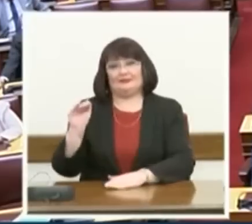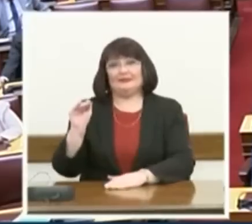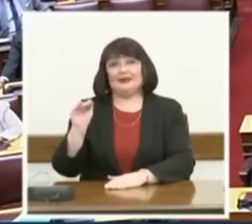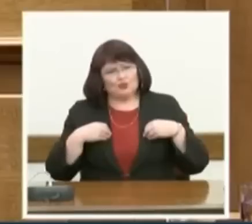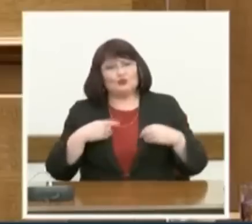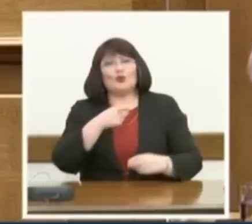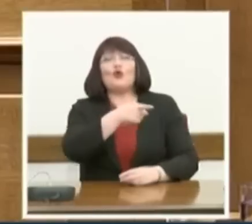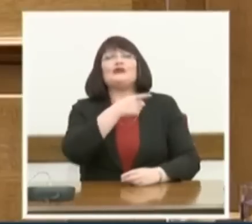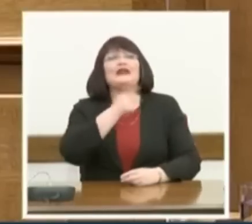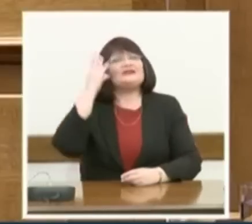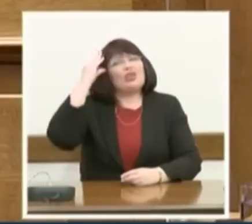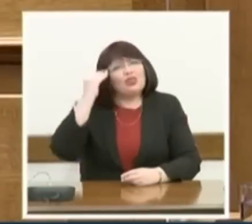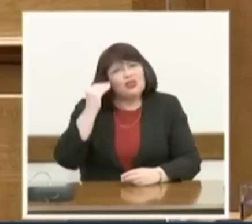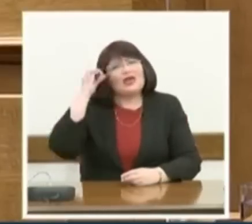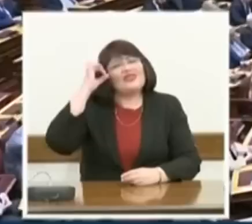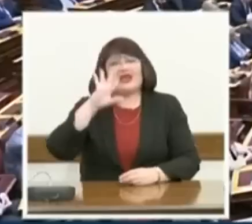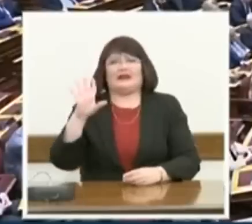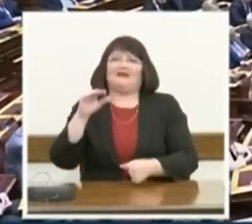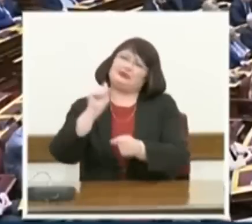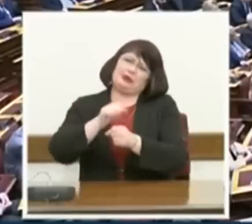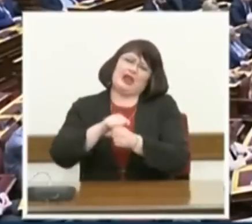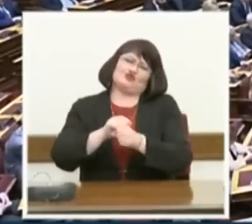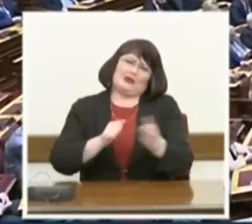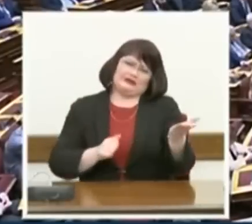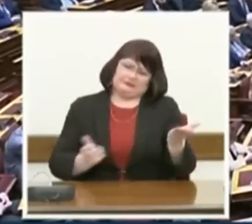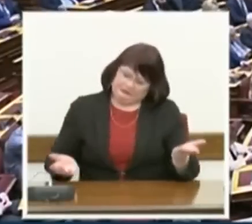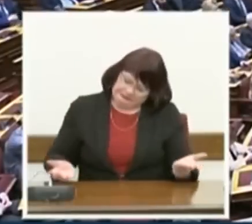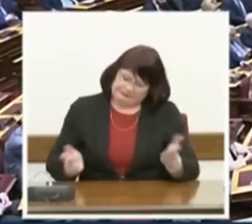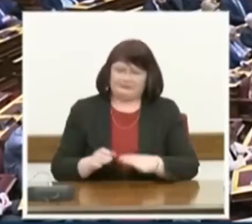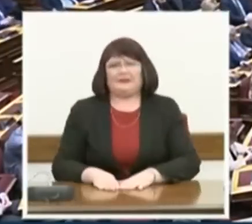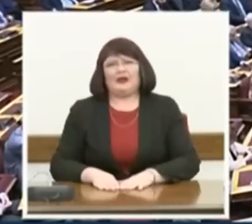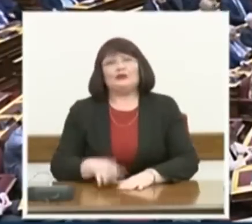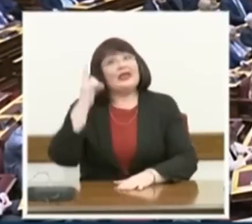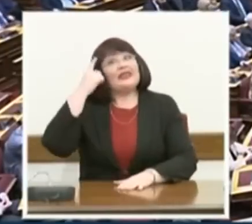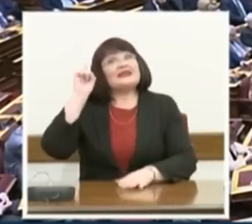ήσασταν μειωμένης αντιληπτικής ικανότητας. Και